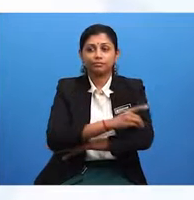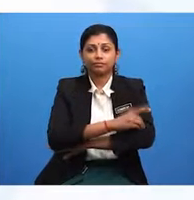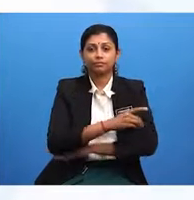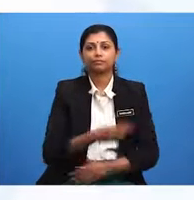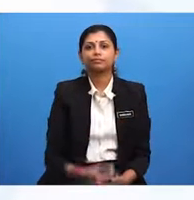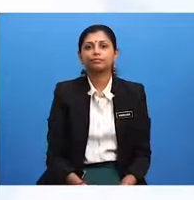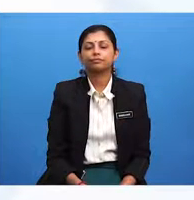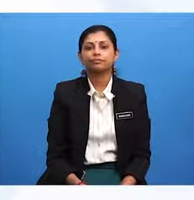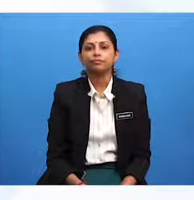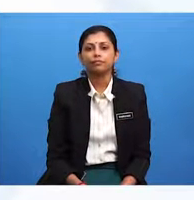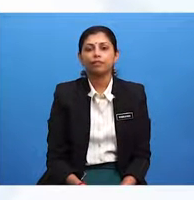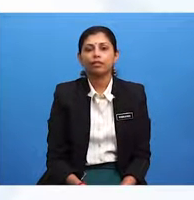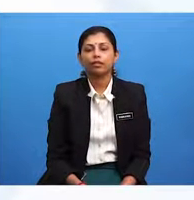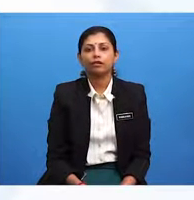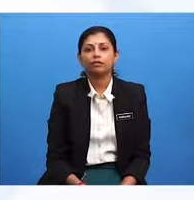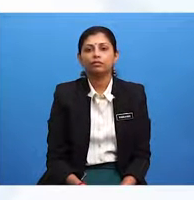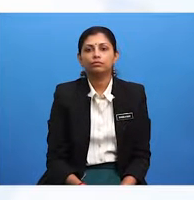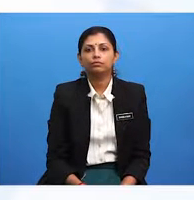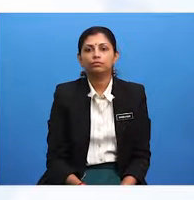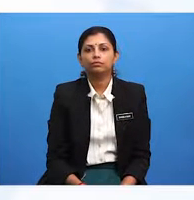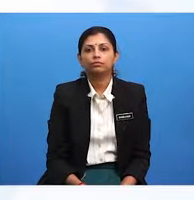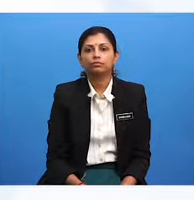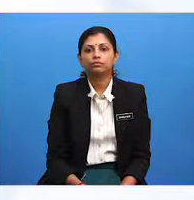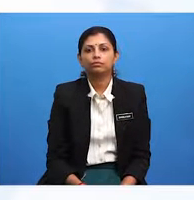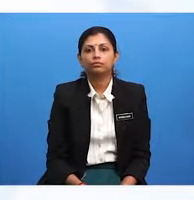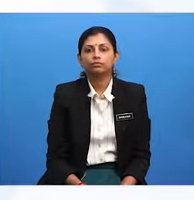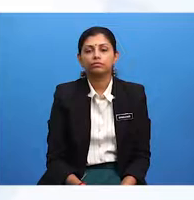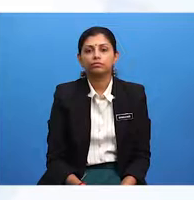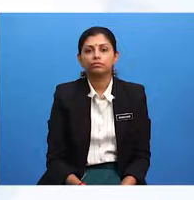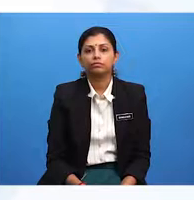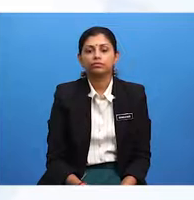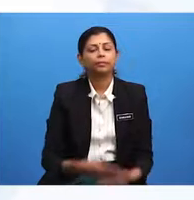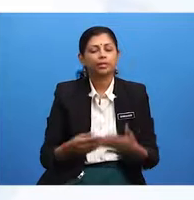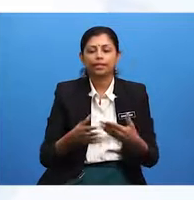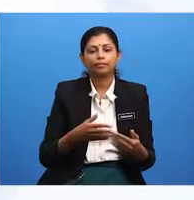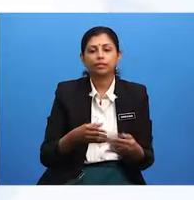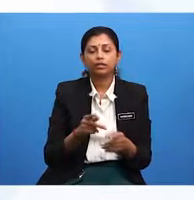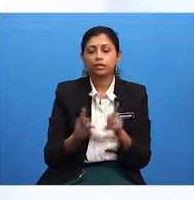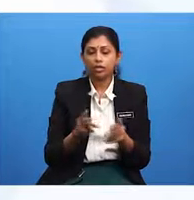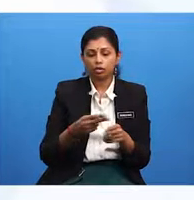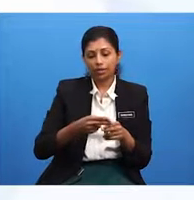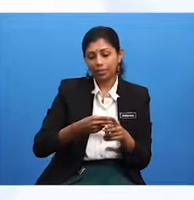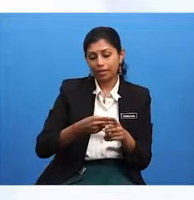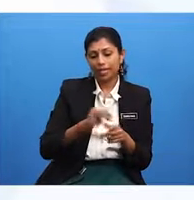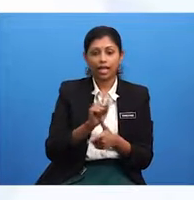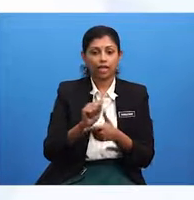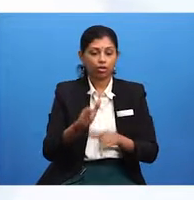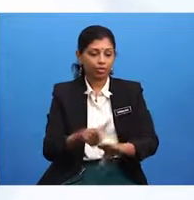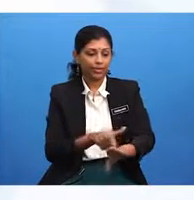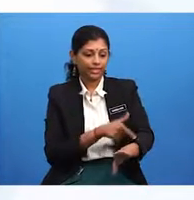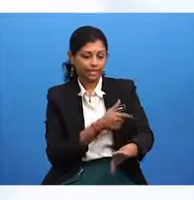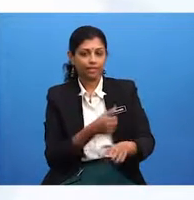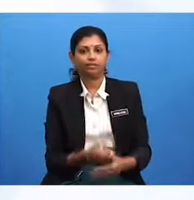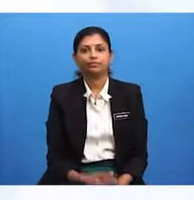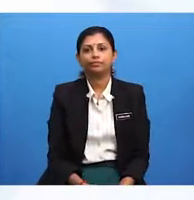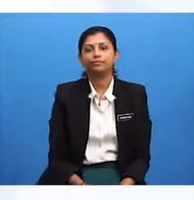sekiranya tempoh kita haid adalah lebih pendek atau lebih panjang bagi